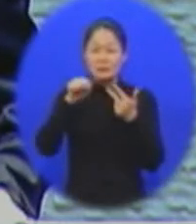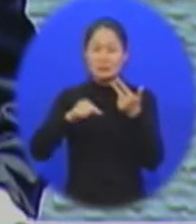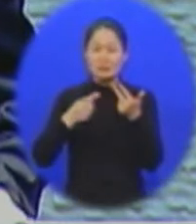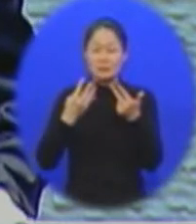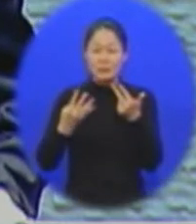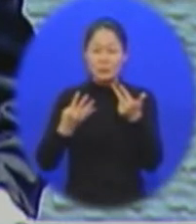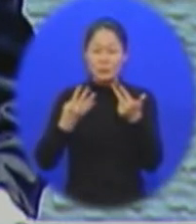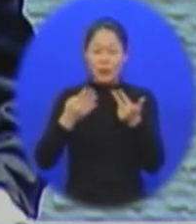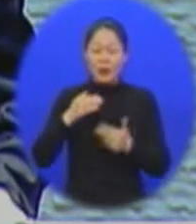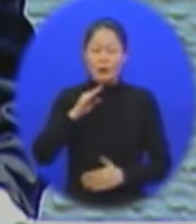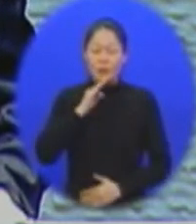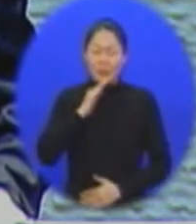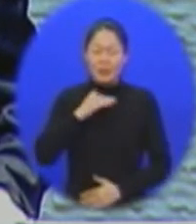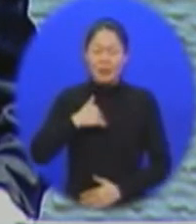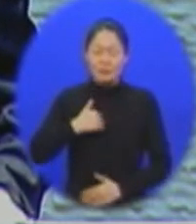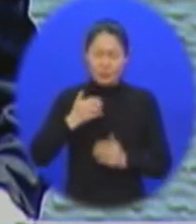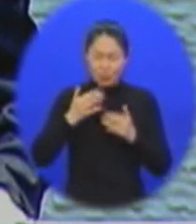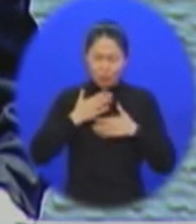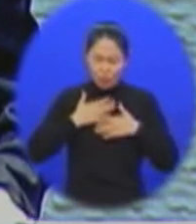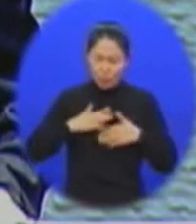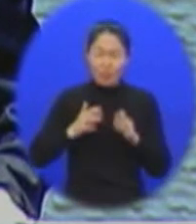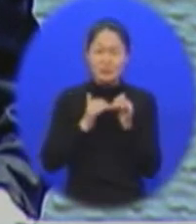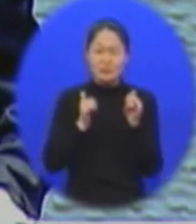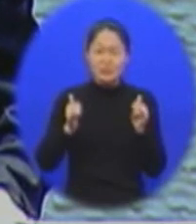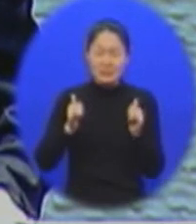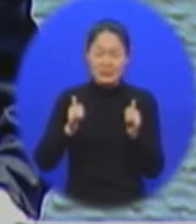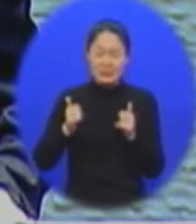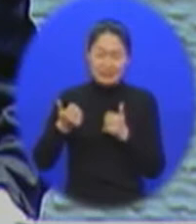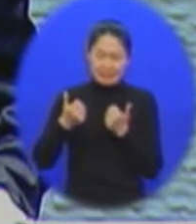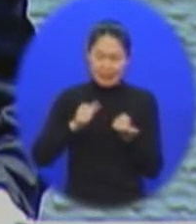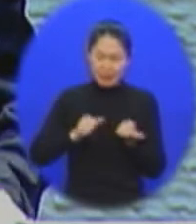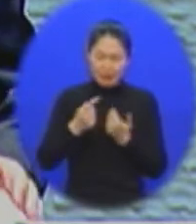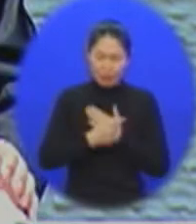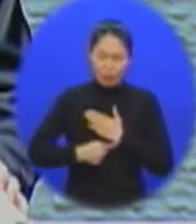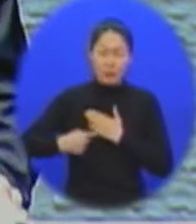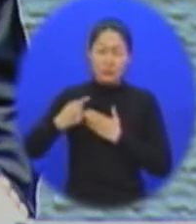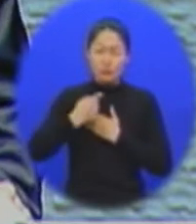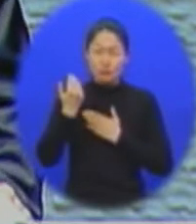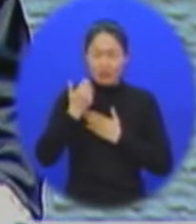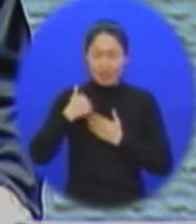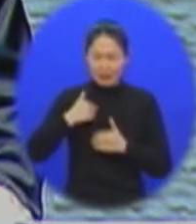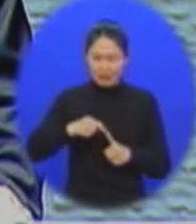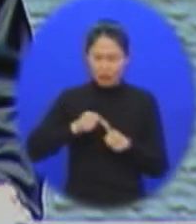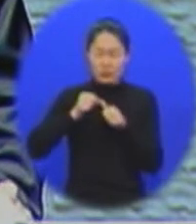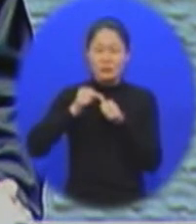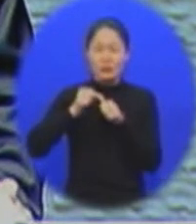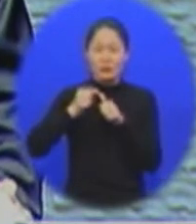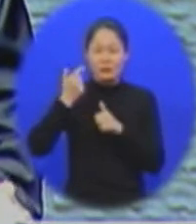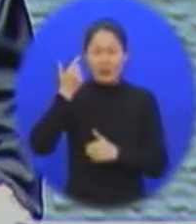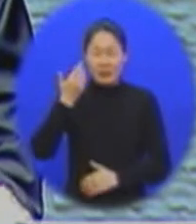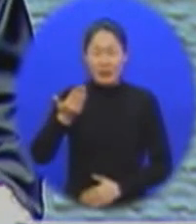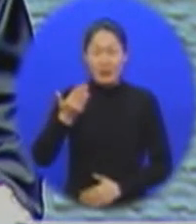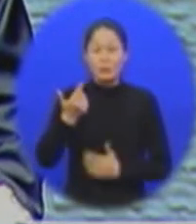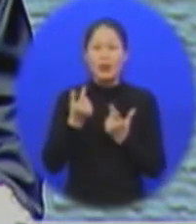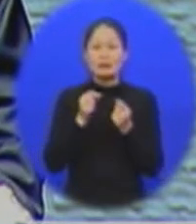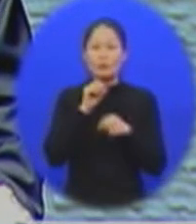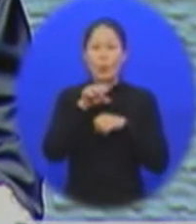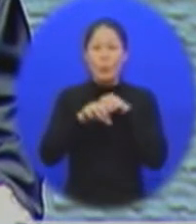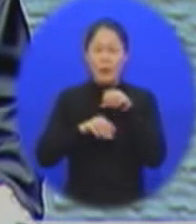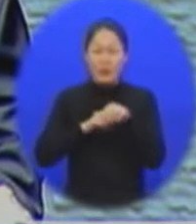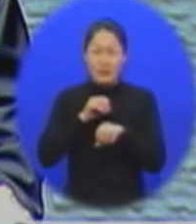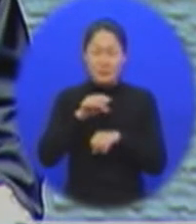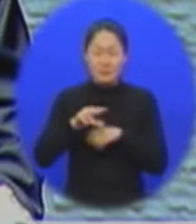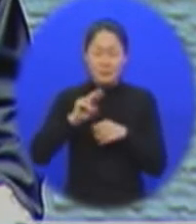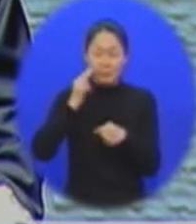오호라 나는 곤고한 사람이로다 이 사망의 몸에서 누가 나를 건져 내 랴 이런 고백을 사도